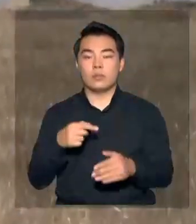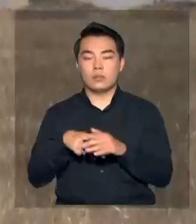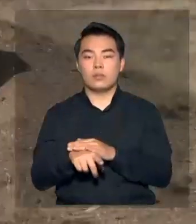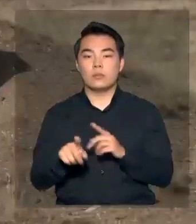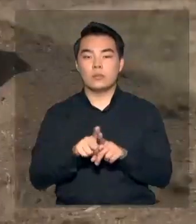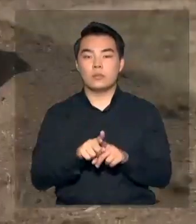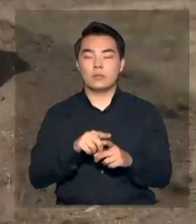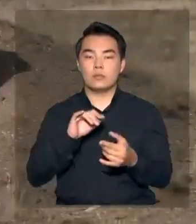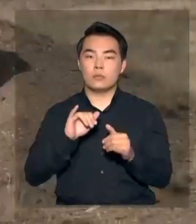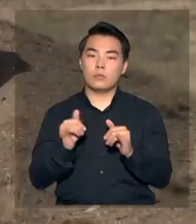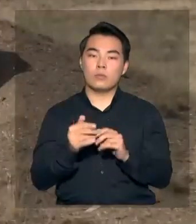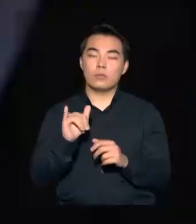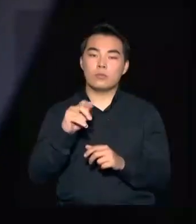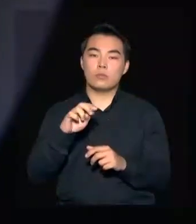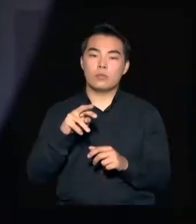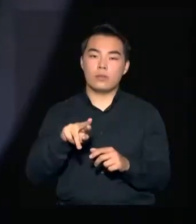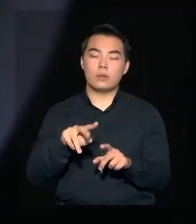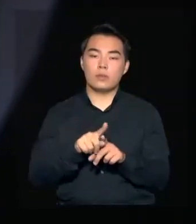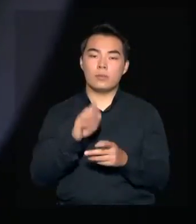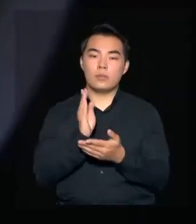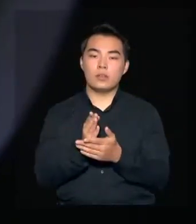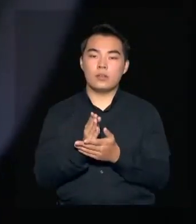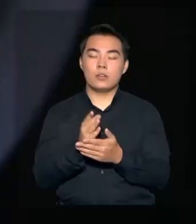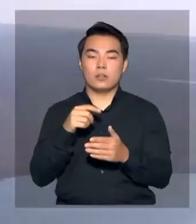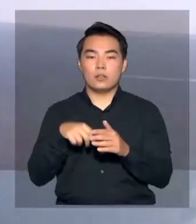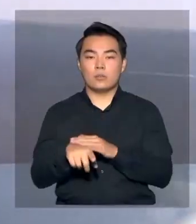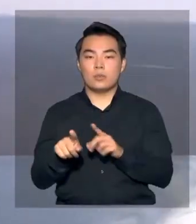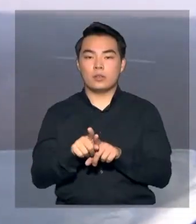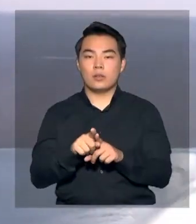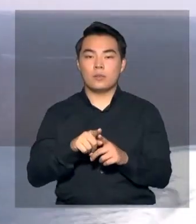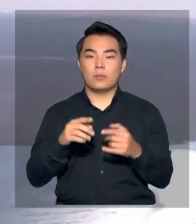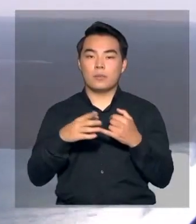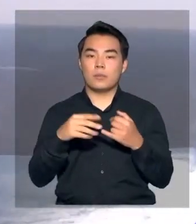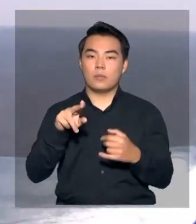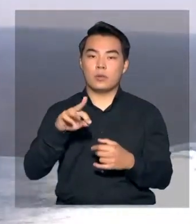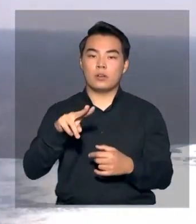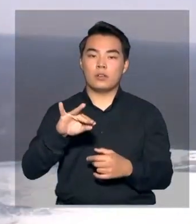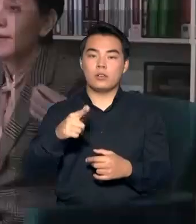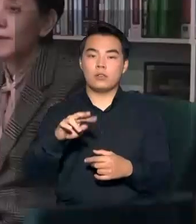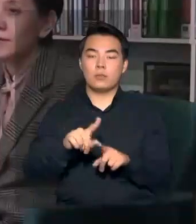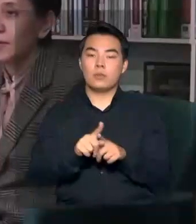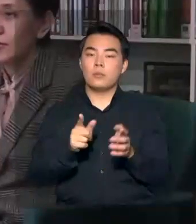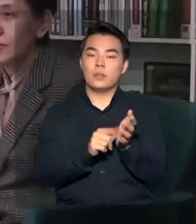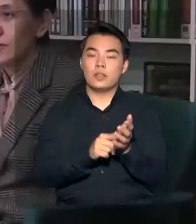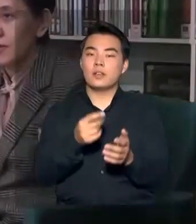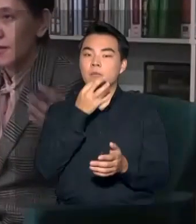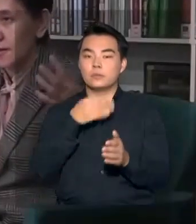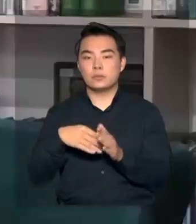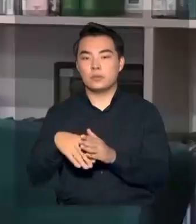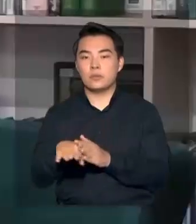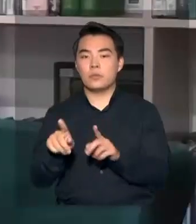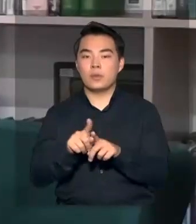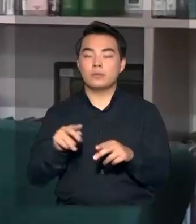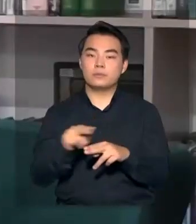Особые условия. Казахстанцы из Абайской области, проживающие близ полигонов, смогут выходить на пенсию раньше. О каких поправках в